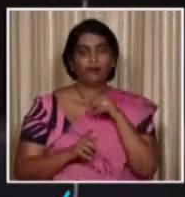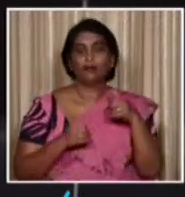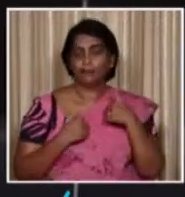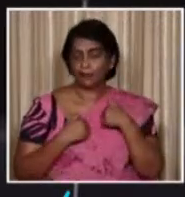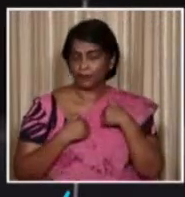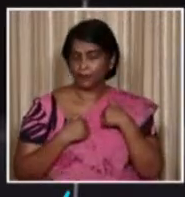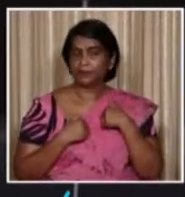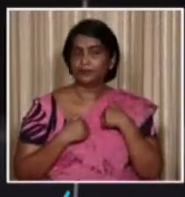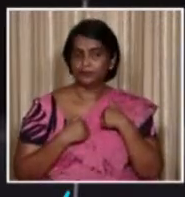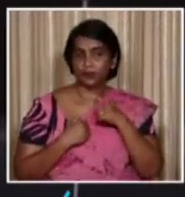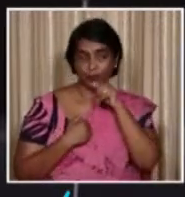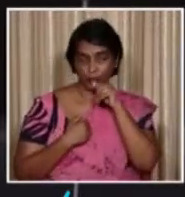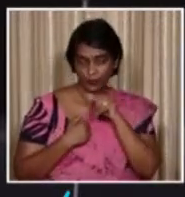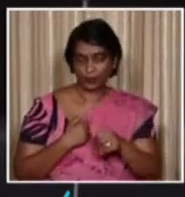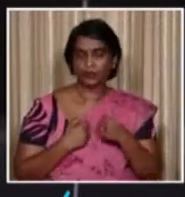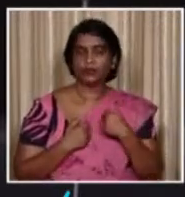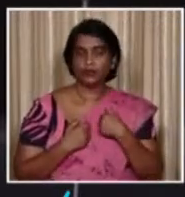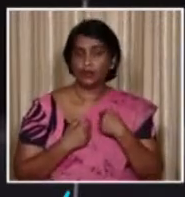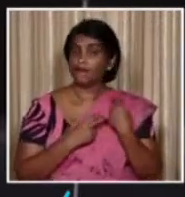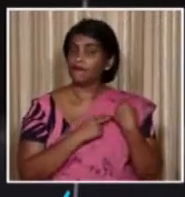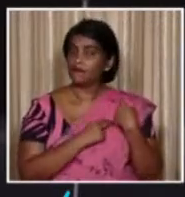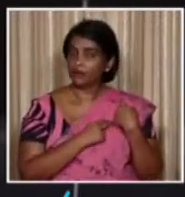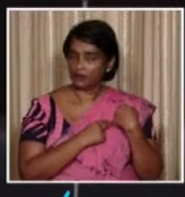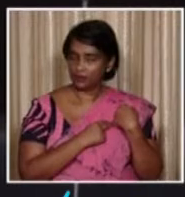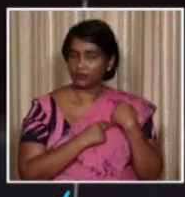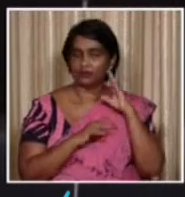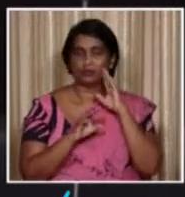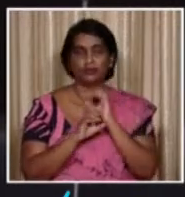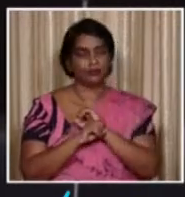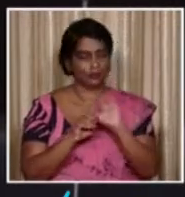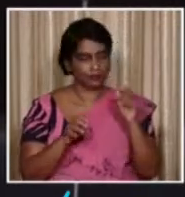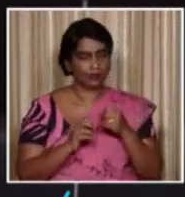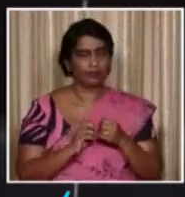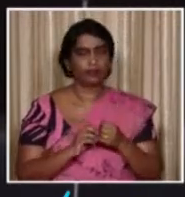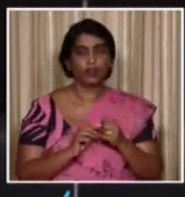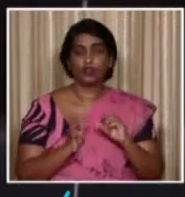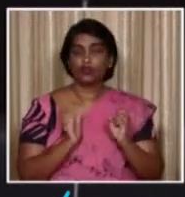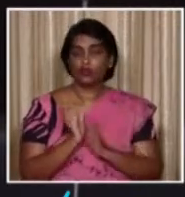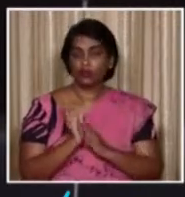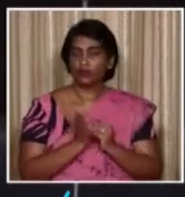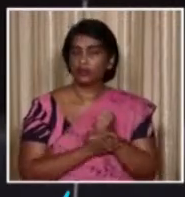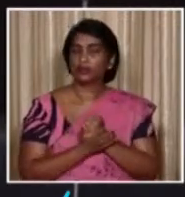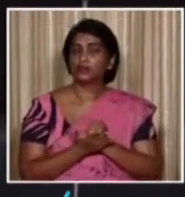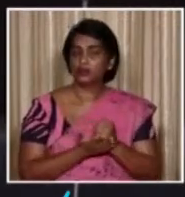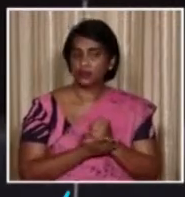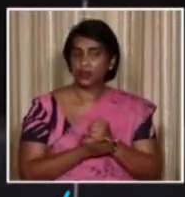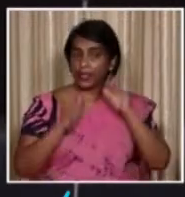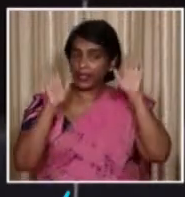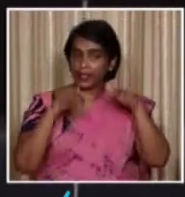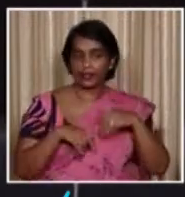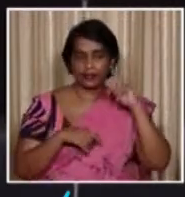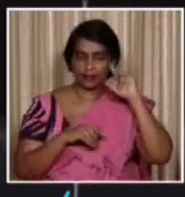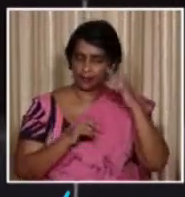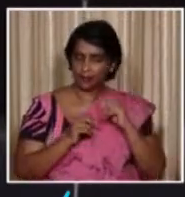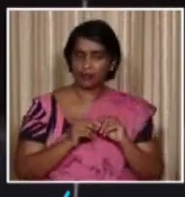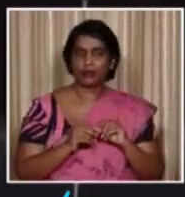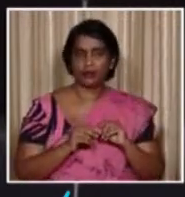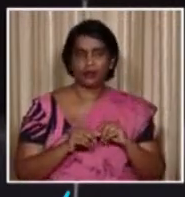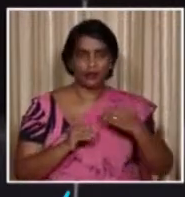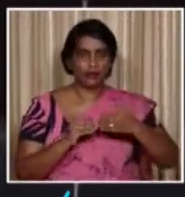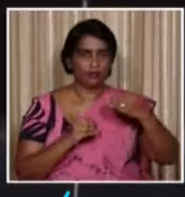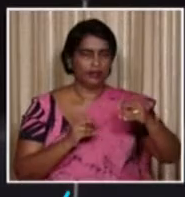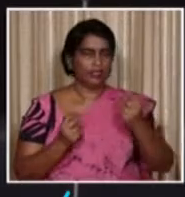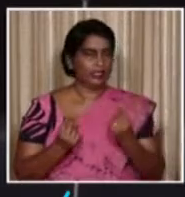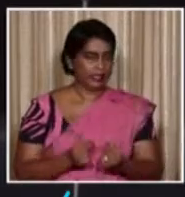මේ ඉතාම ඕනෑකමින් වගකීමෙන් ප්‍රකාශ කරන්නේ කොමිෂමේ සියලු දෙනා ඉද මන් දන්නේ මම ඉදිරි දවස්වල